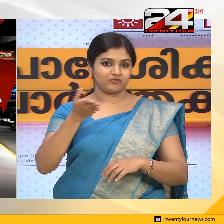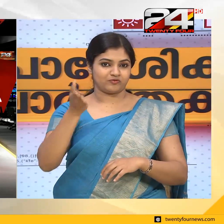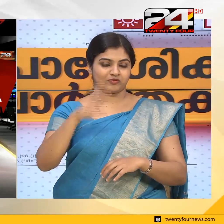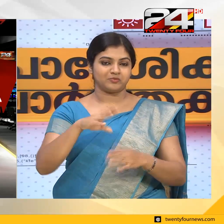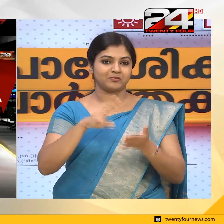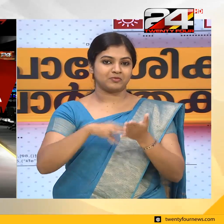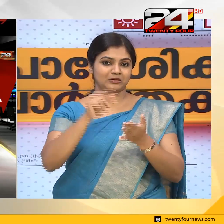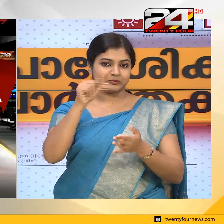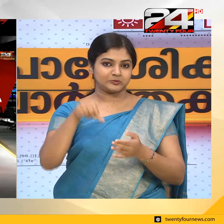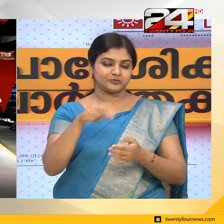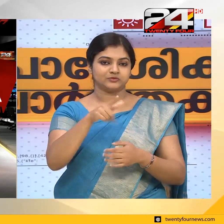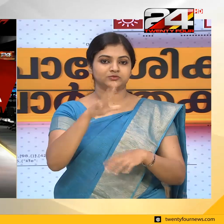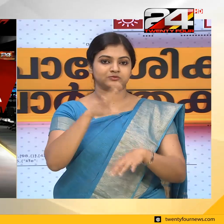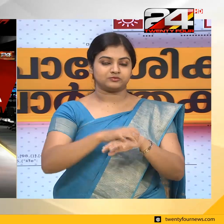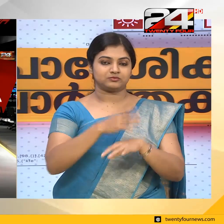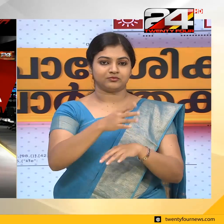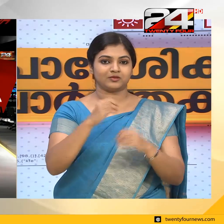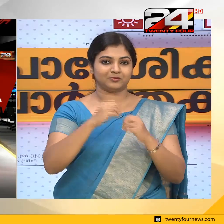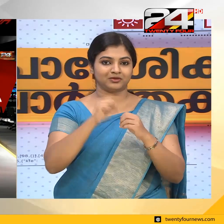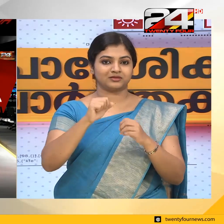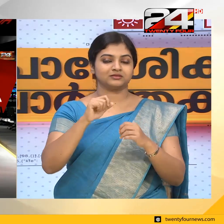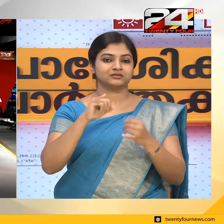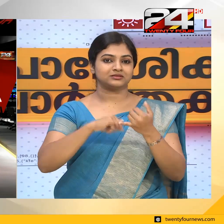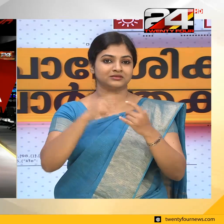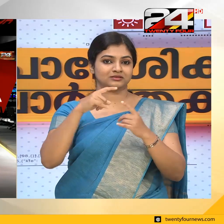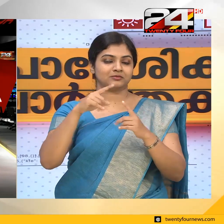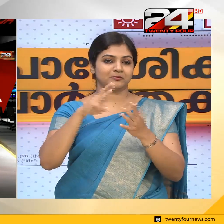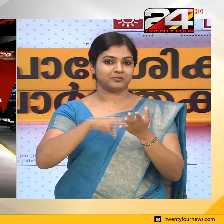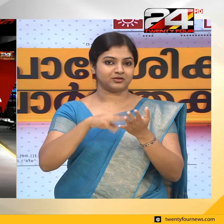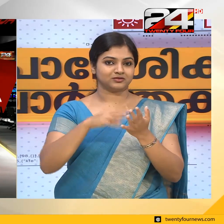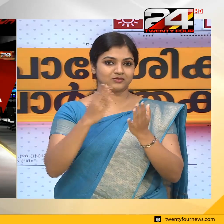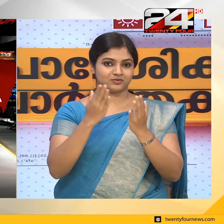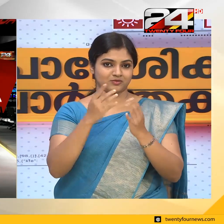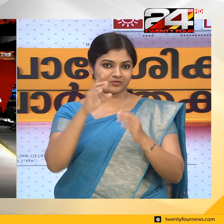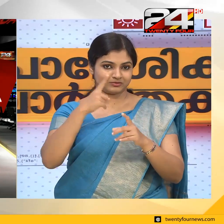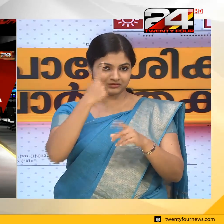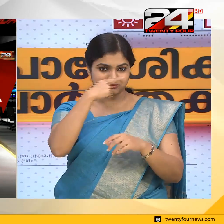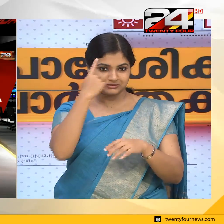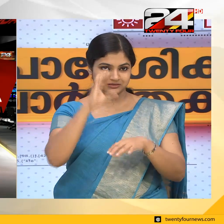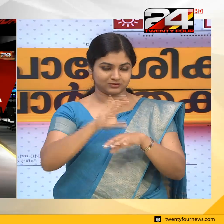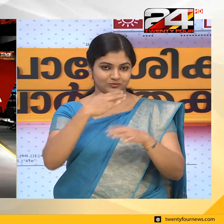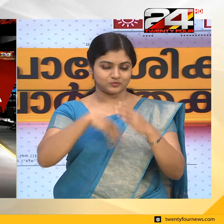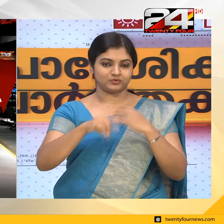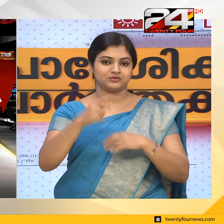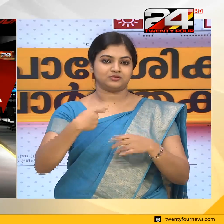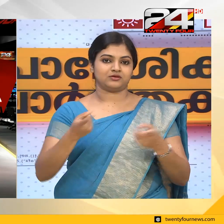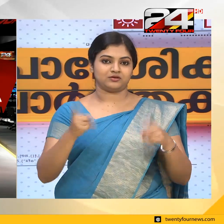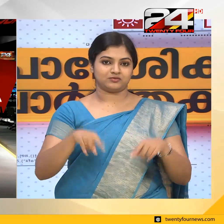പൂന്തോട്ടത്തിൽ മനോജ് കുമാറാണ് പിടിയിലായത്. ബത്തേരി സെന്റ് മേരീസ് ഓർത്തഡോക്സ് പള്ളിയിലാണ് മോഷണം നടന്നത്.